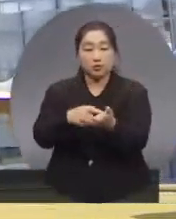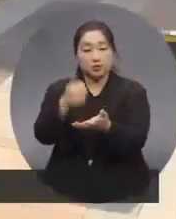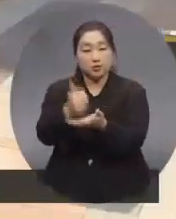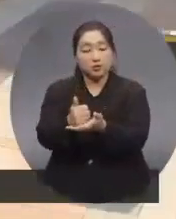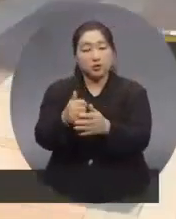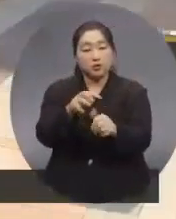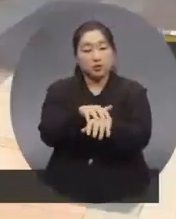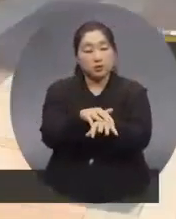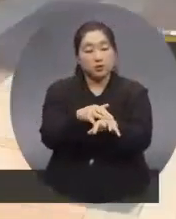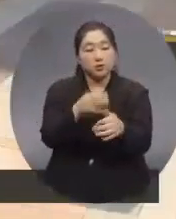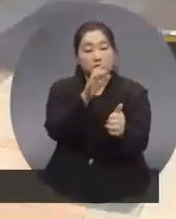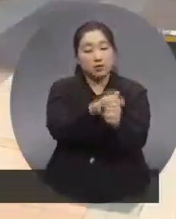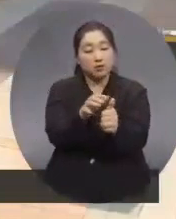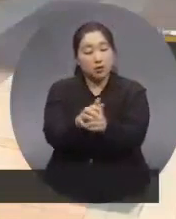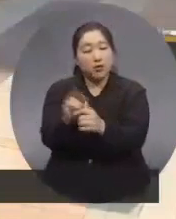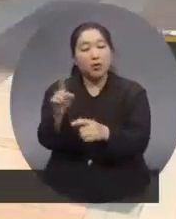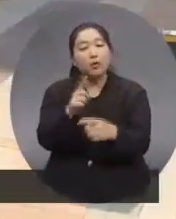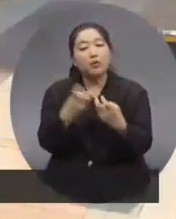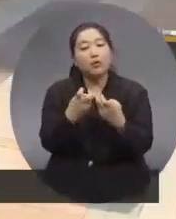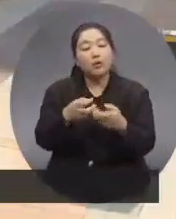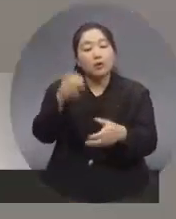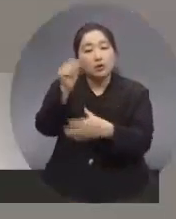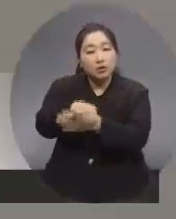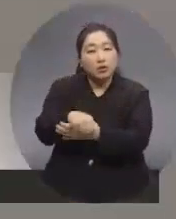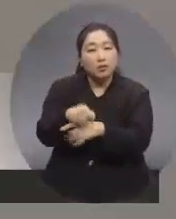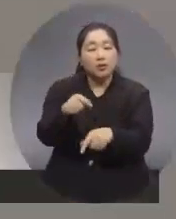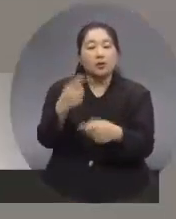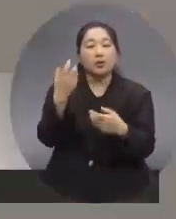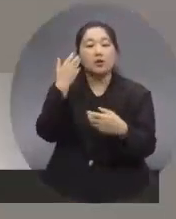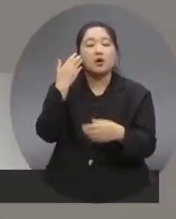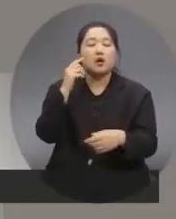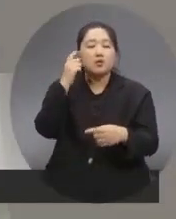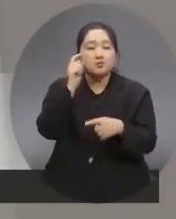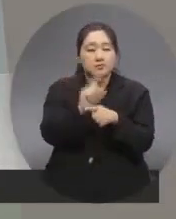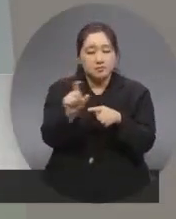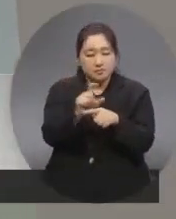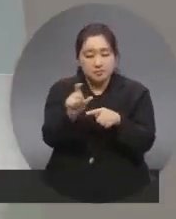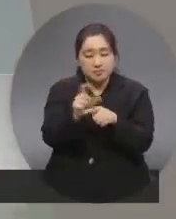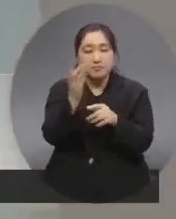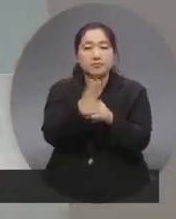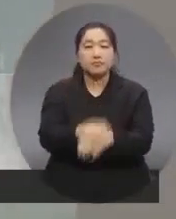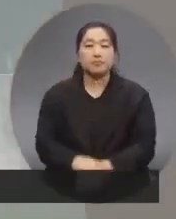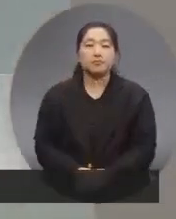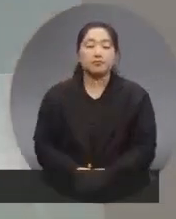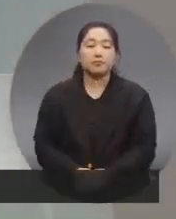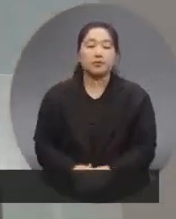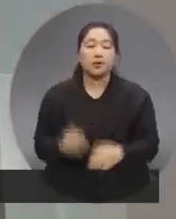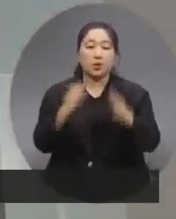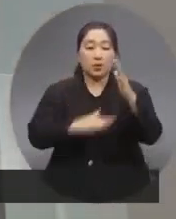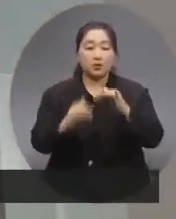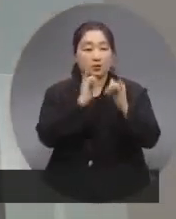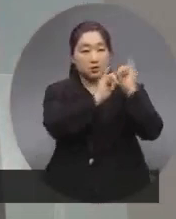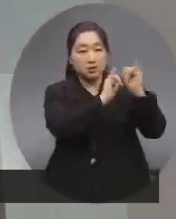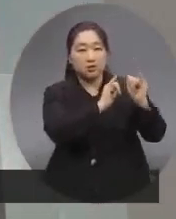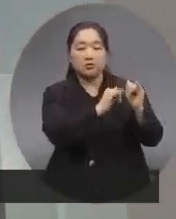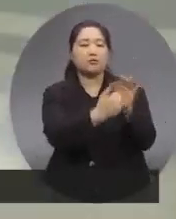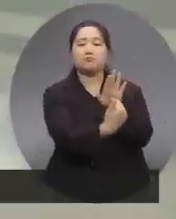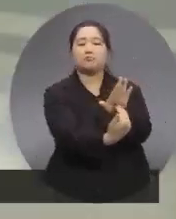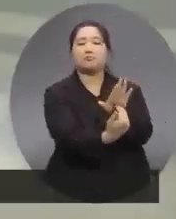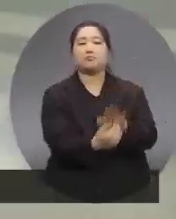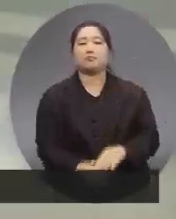조직이 인선을 어떻게 해야 설리 허가를 내줄지 고심을 거듭하는 것으로 알려졌습니다 공식 인터뷰 요청도